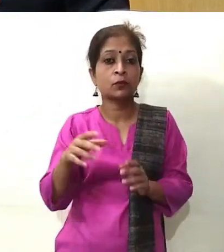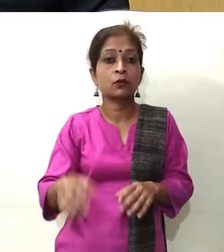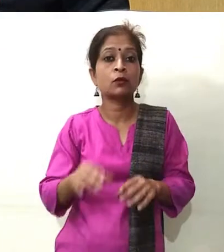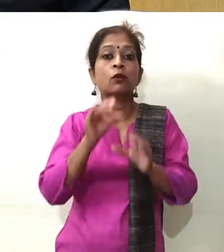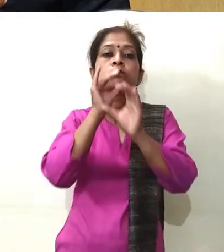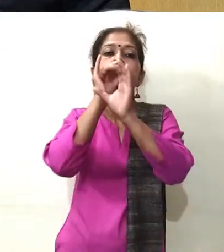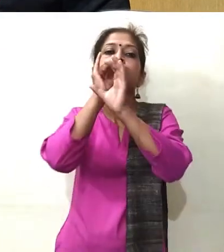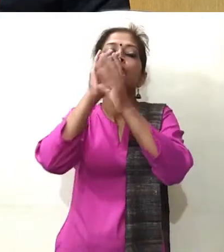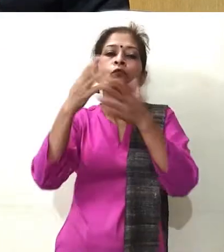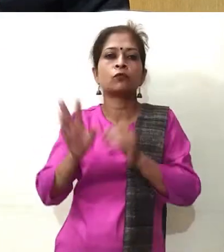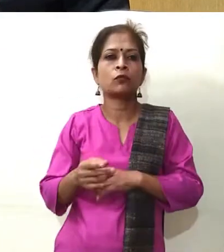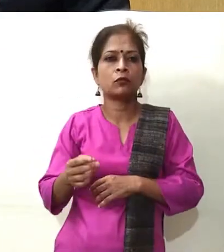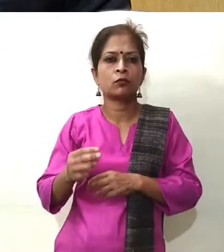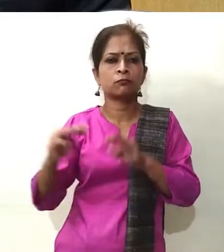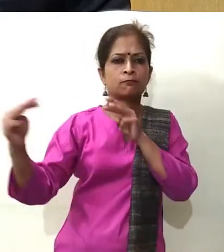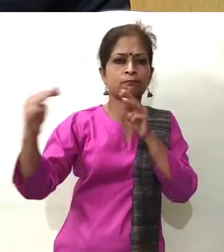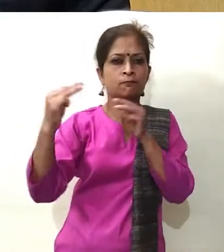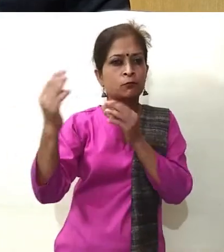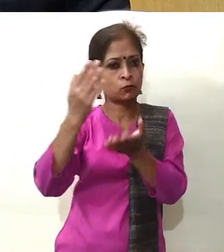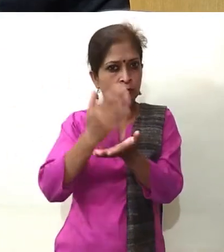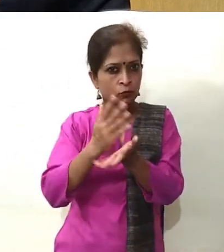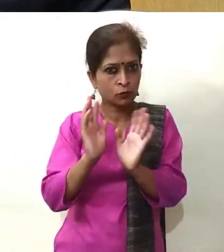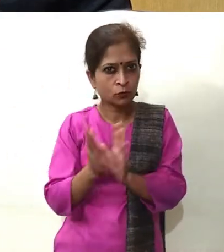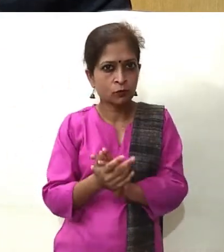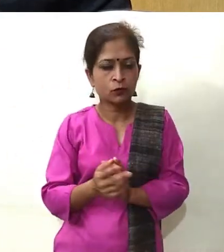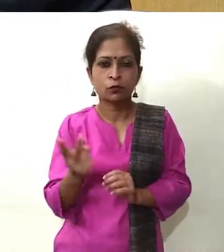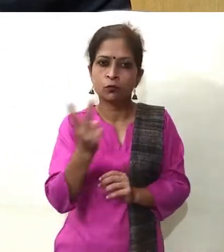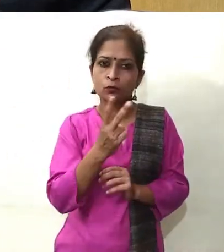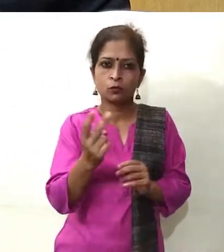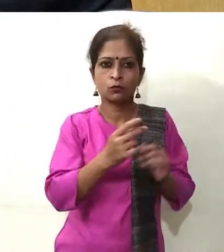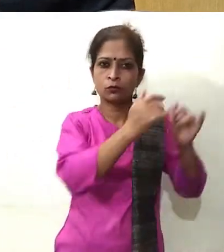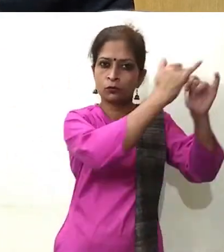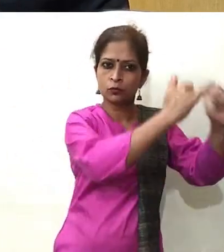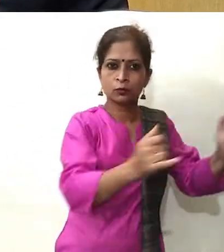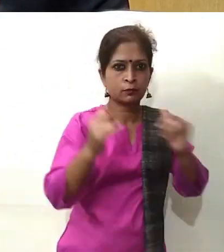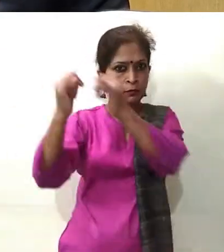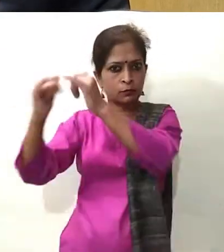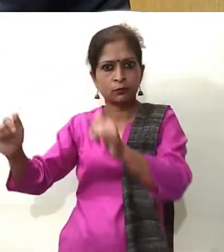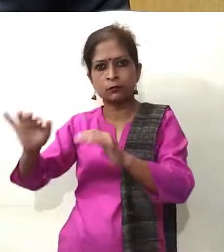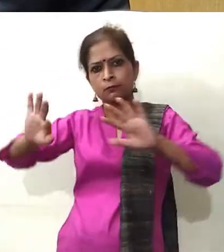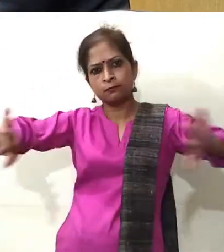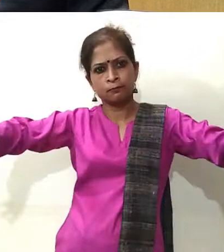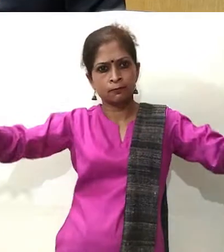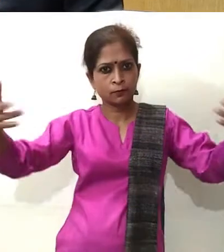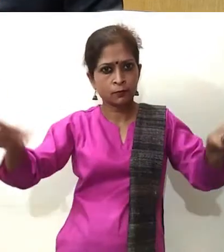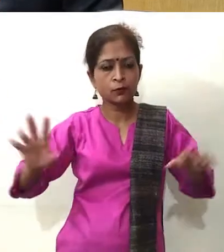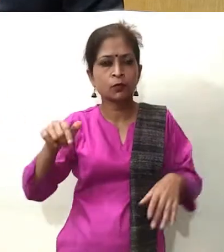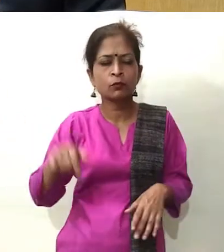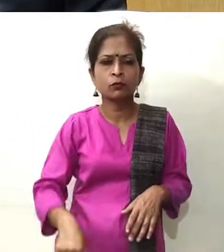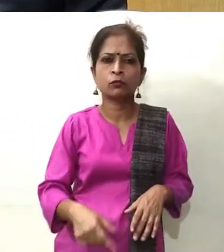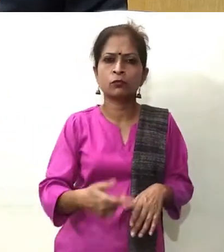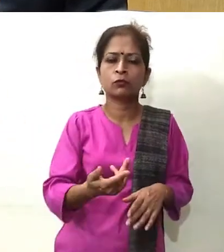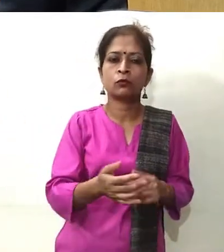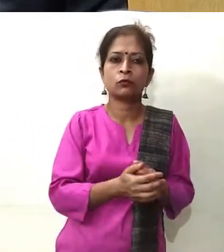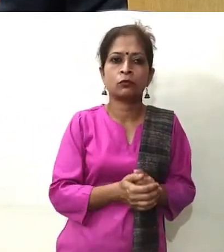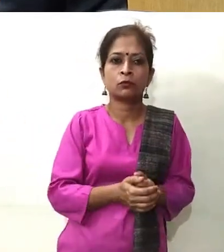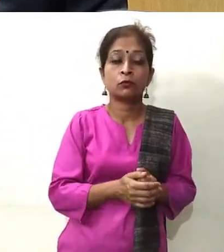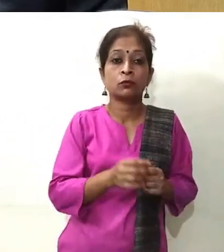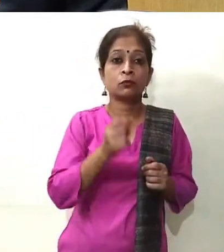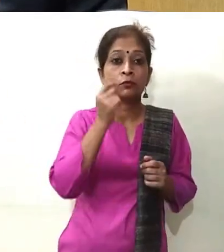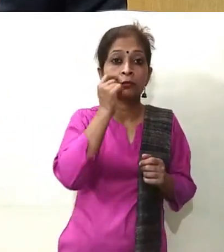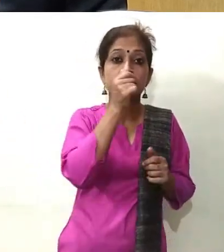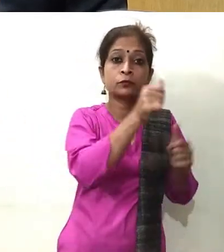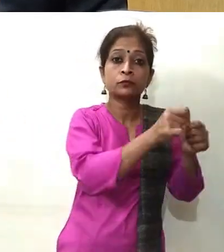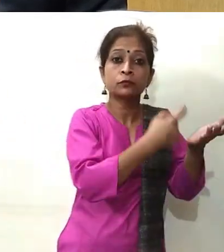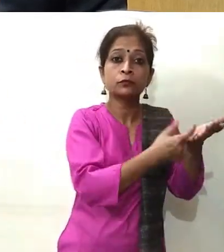शंख बजा, युद्ध समाप्त और दोनों अपने अपने शिविर में गए। अर्जुन बड़ा नाराज हुआ, बोला कि उस सूत पुत्र को, उसके मन में सवाल उठ रहे